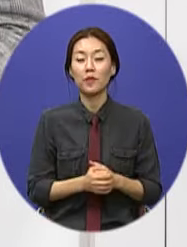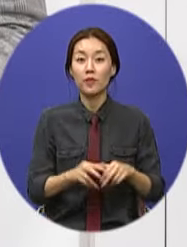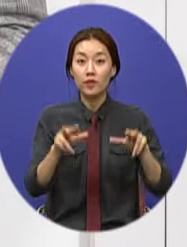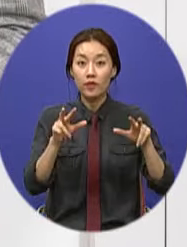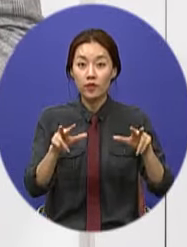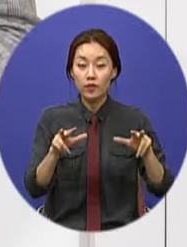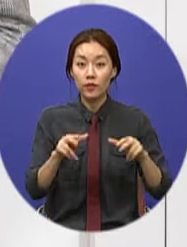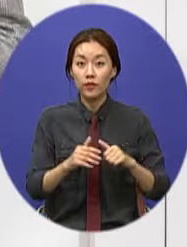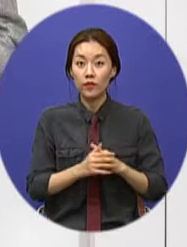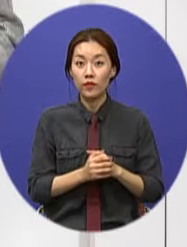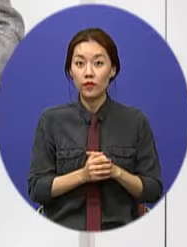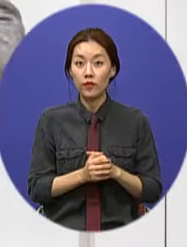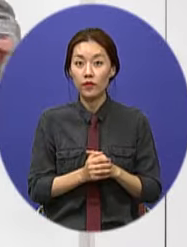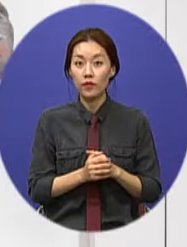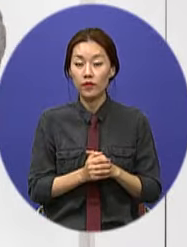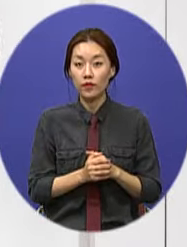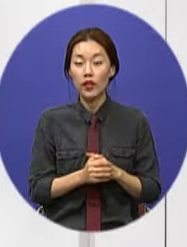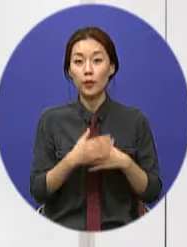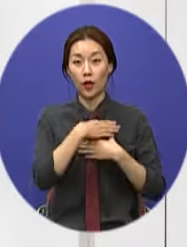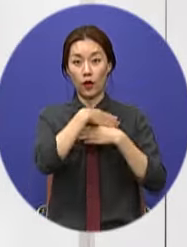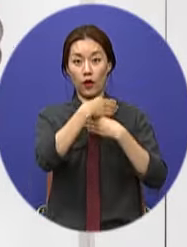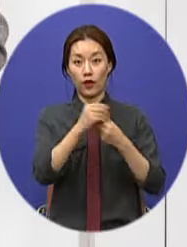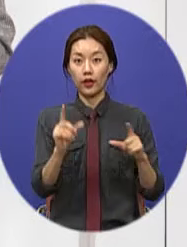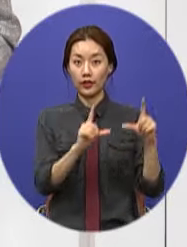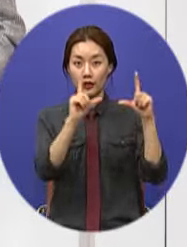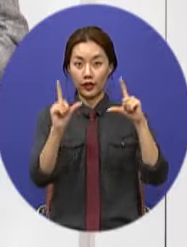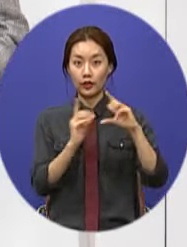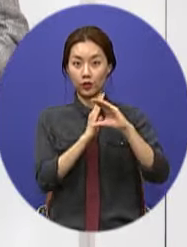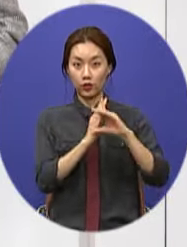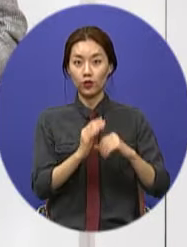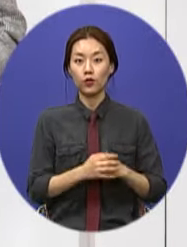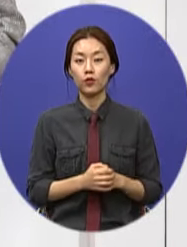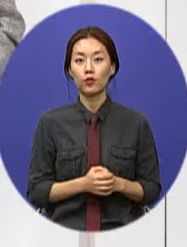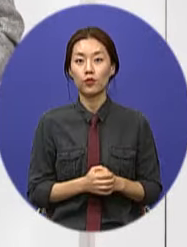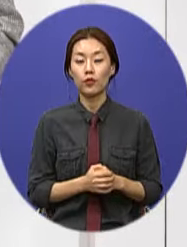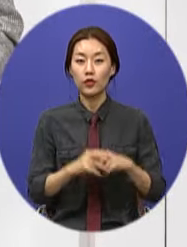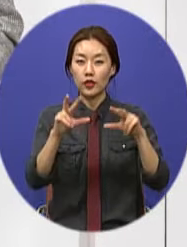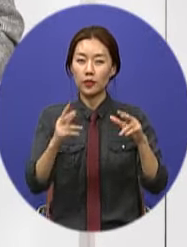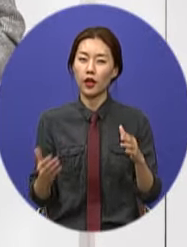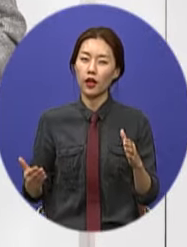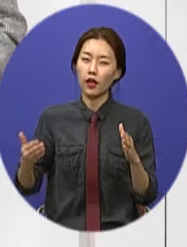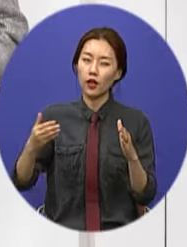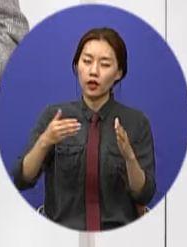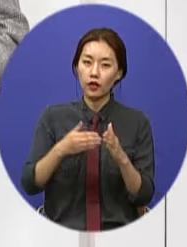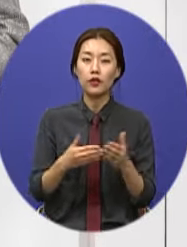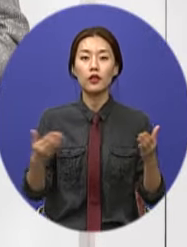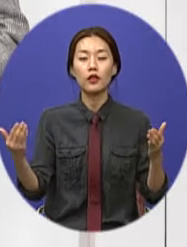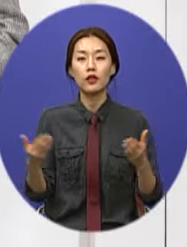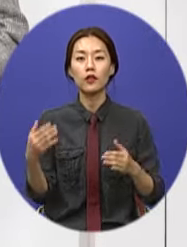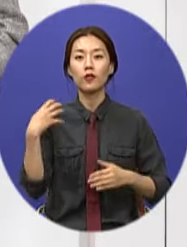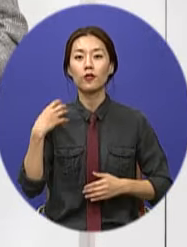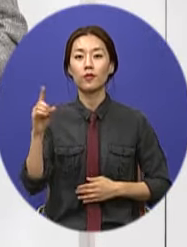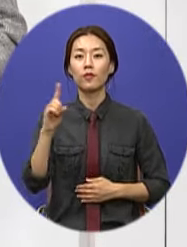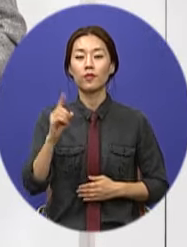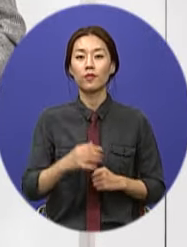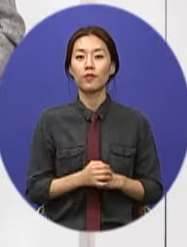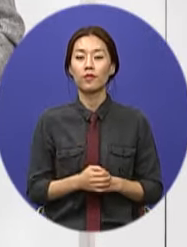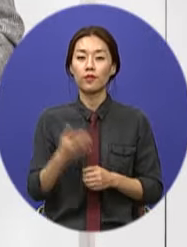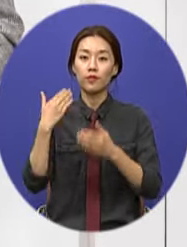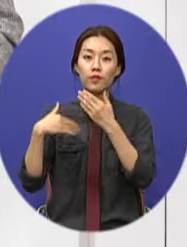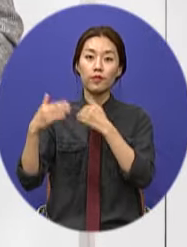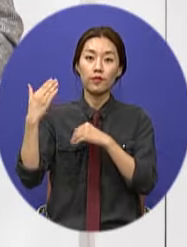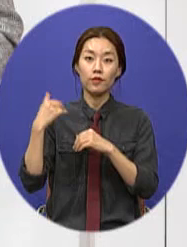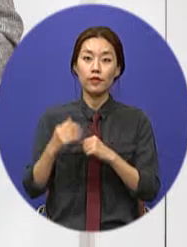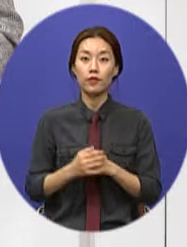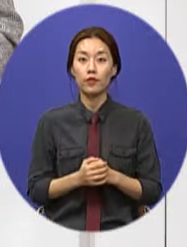그 지금은 그냥 편안하게 사시고 계시고. 예, 예. 지금까지는 어떤 일 하셨어요? 이